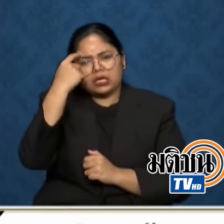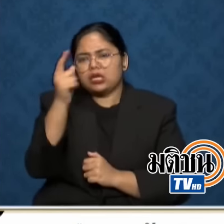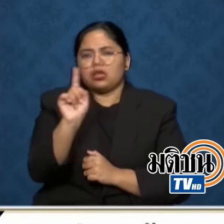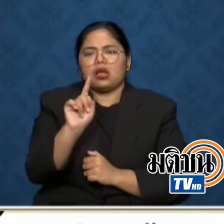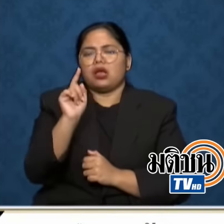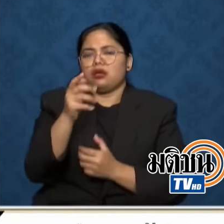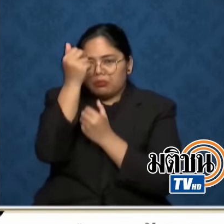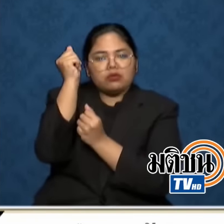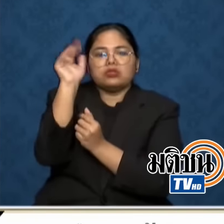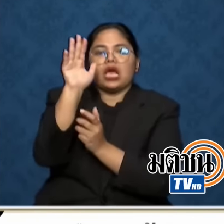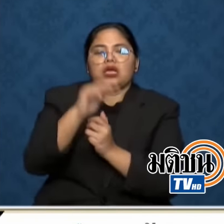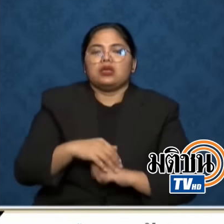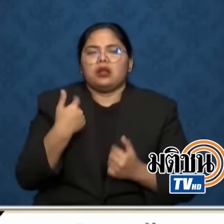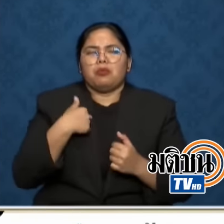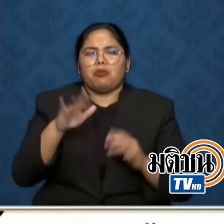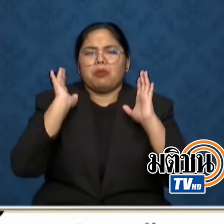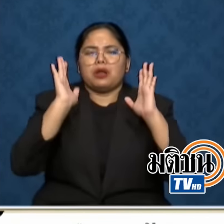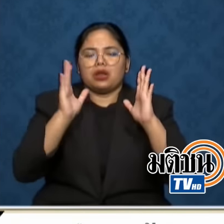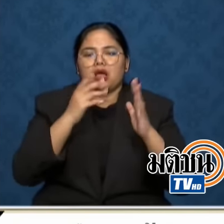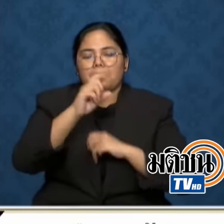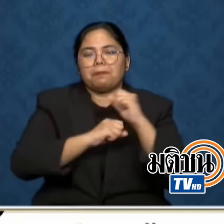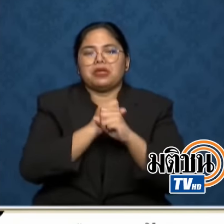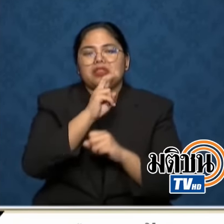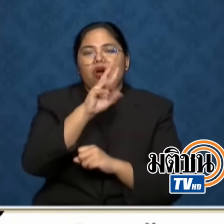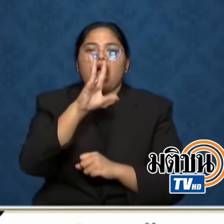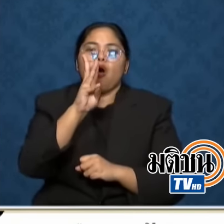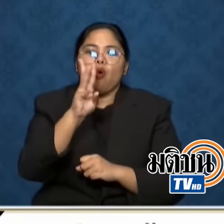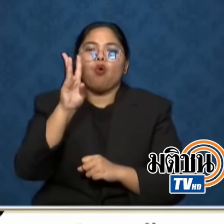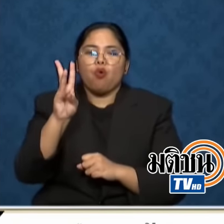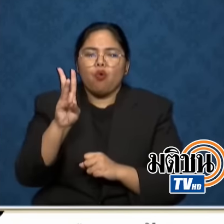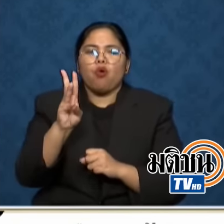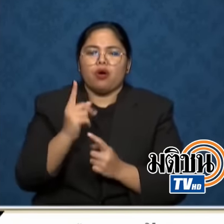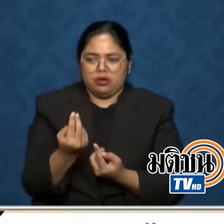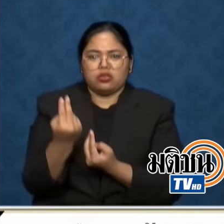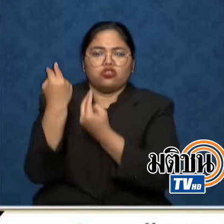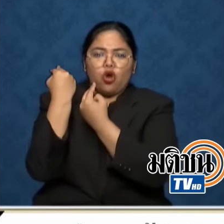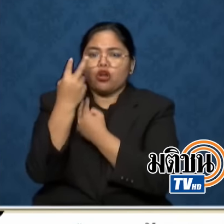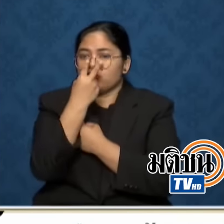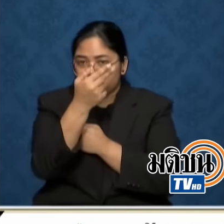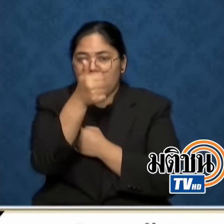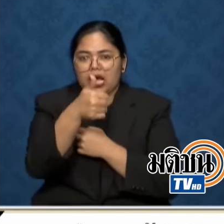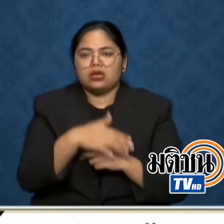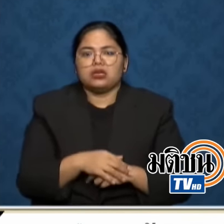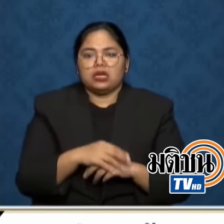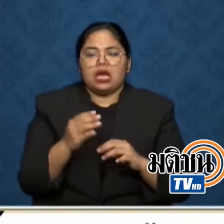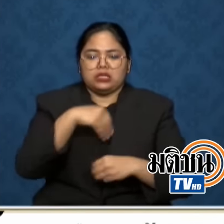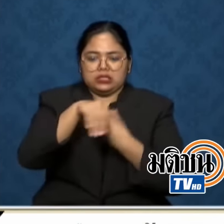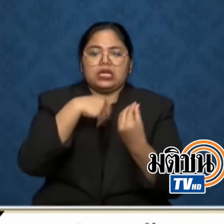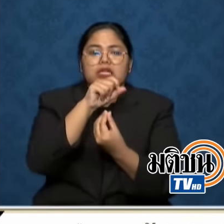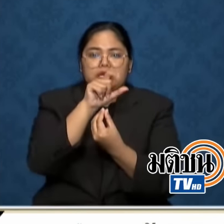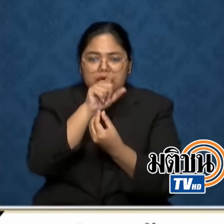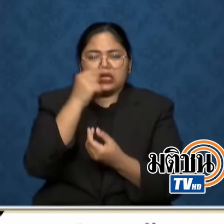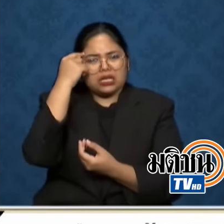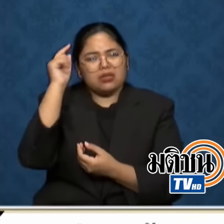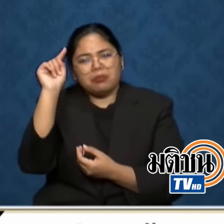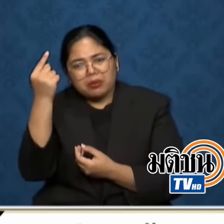ชื่ออันนี้มาตลอดแล้วผมเคยอภิปรายในงบประมาณปี66แล้วไปย้อนดูได้ว่าเศรษฐกิจสร้างสรรค์เนี่ย